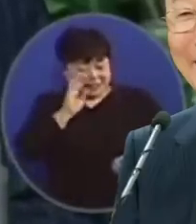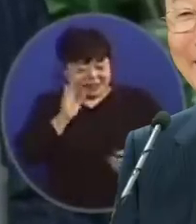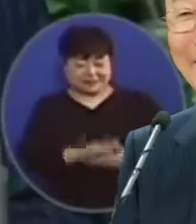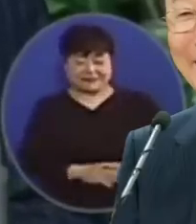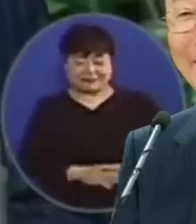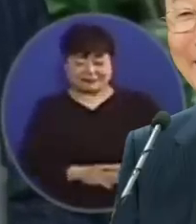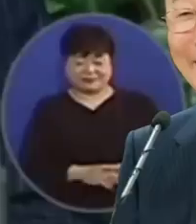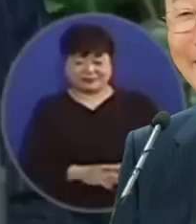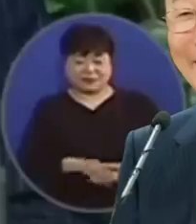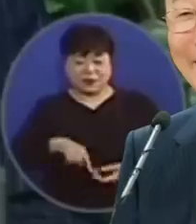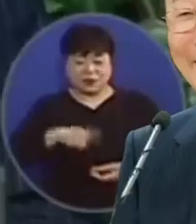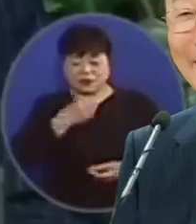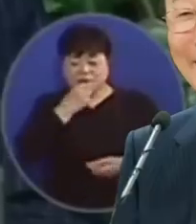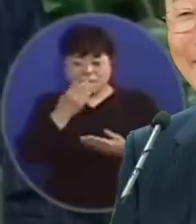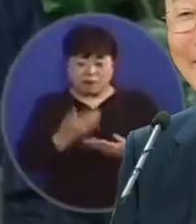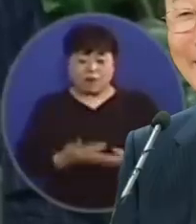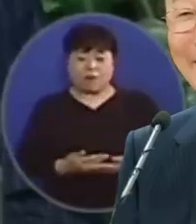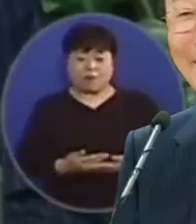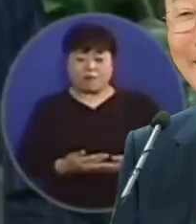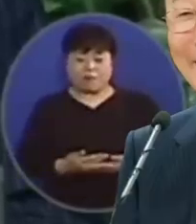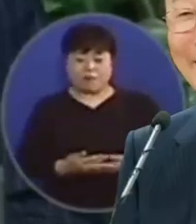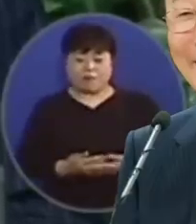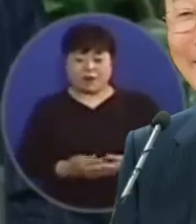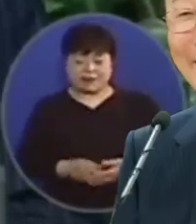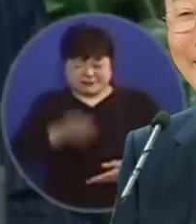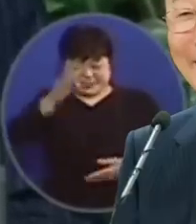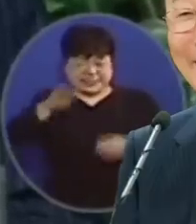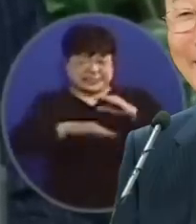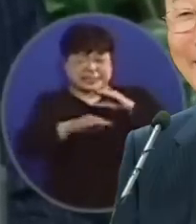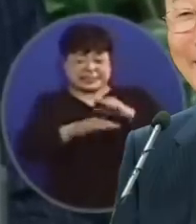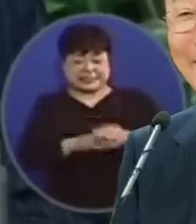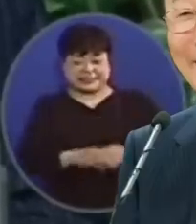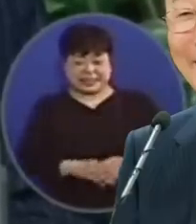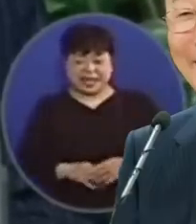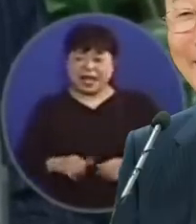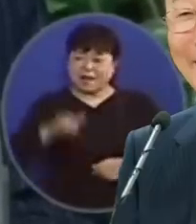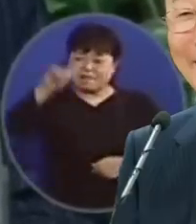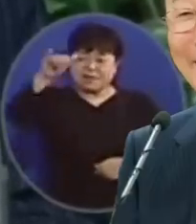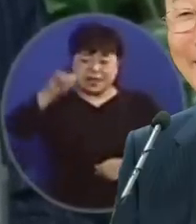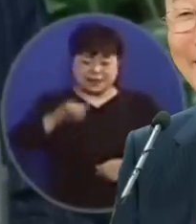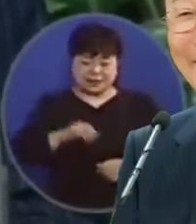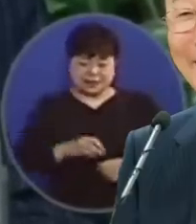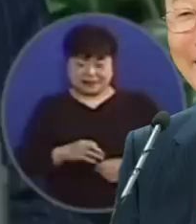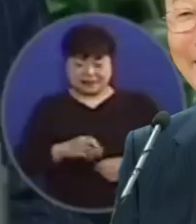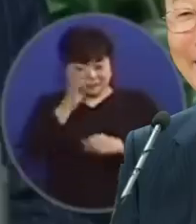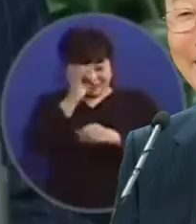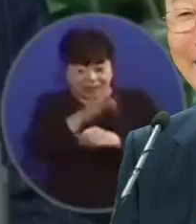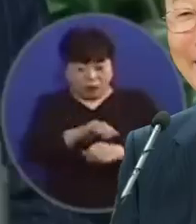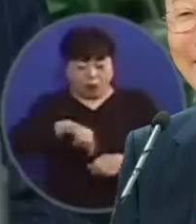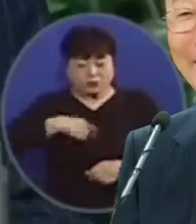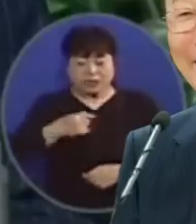나 혼자 하나님께 복을 받아서 벤서를 10대씩 가지고 자가용 비행기를 굴리고